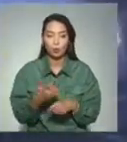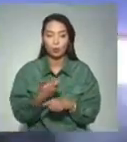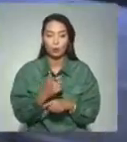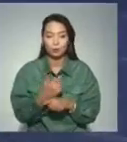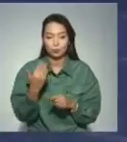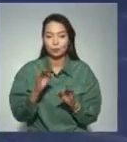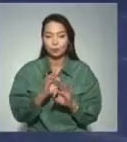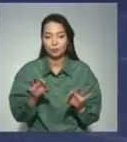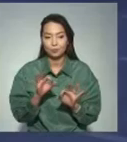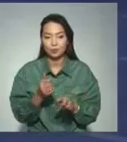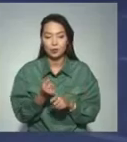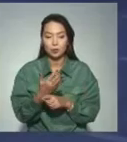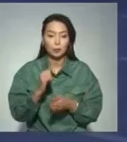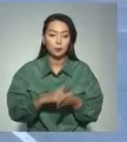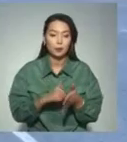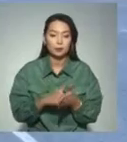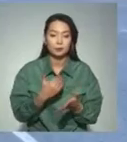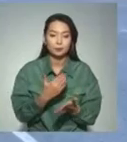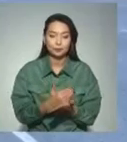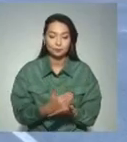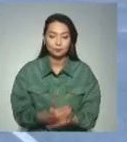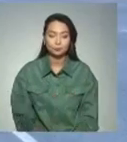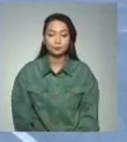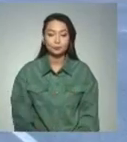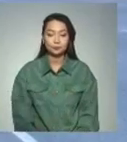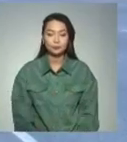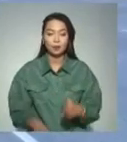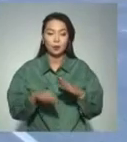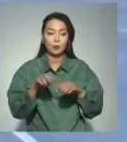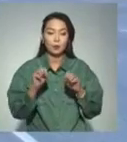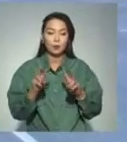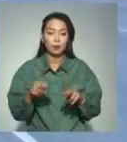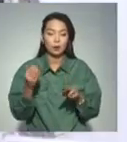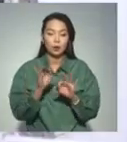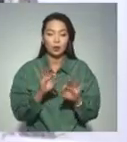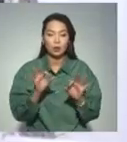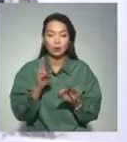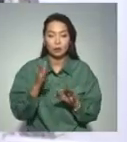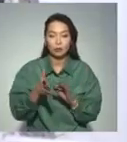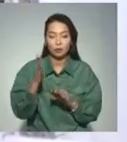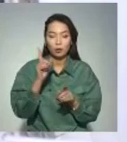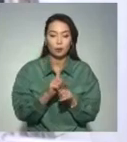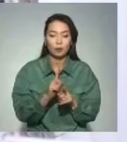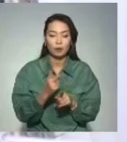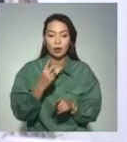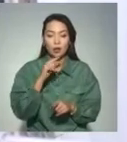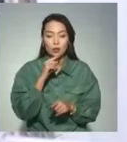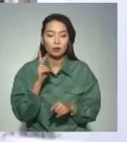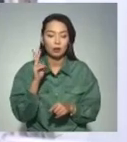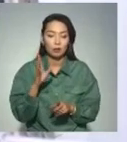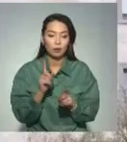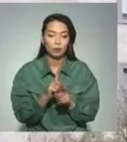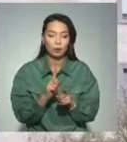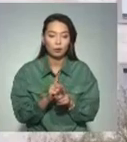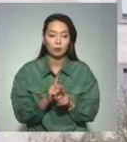сөзінше оның бірнеше себебі бар. Маманның мәліметінше көпқабатты үйлердегі екінші нарықтағы пәтерлерге деген сұраныс